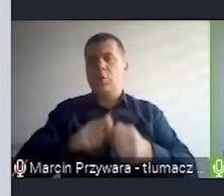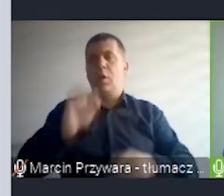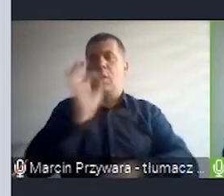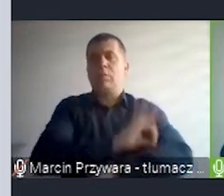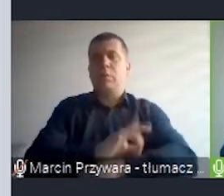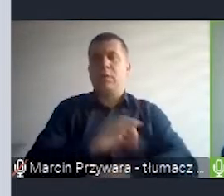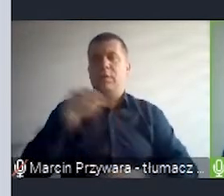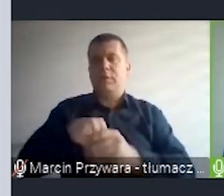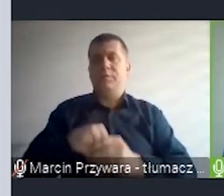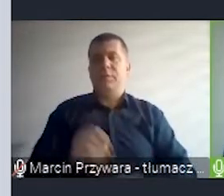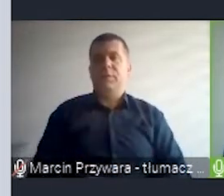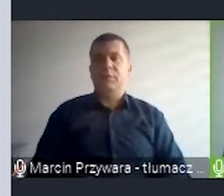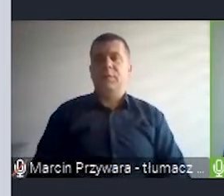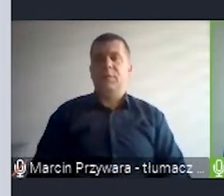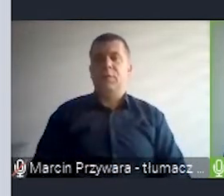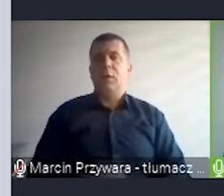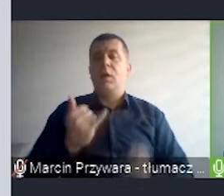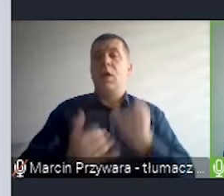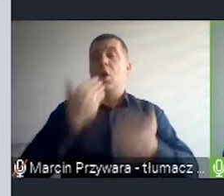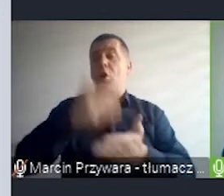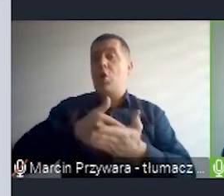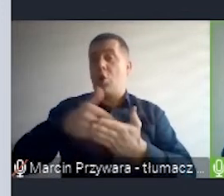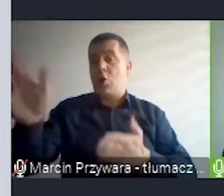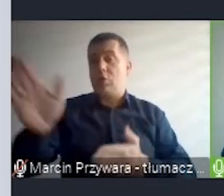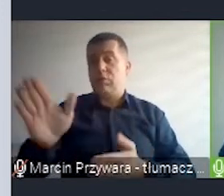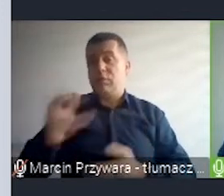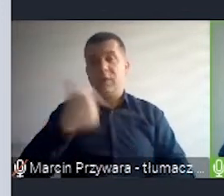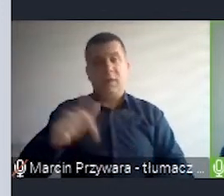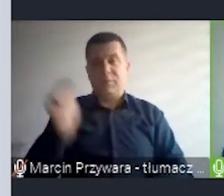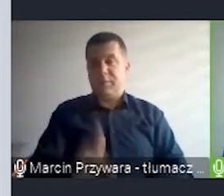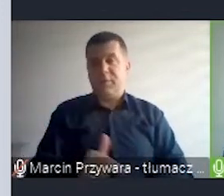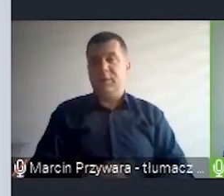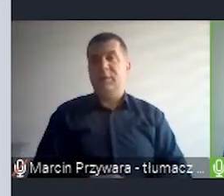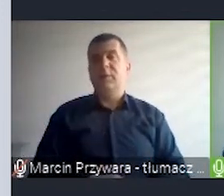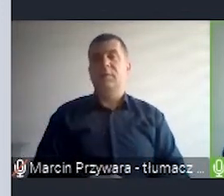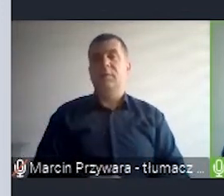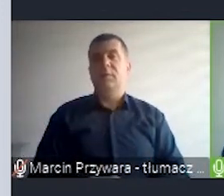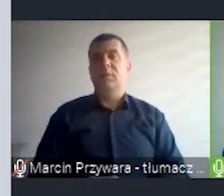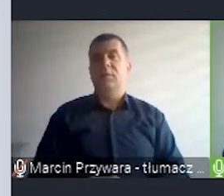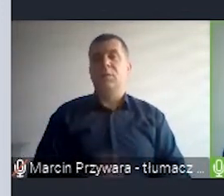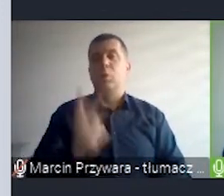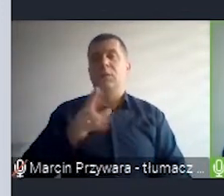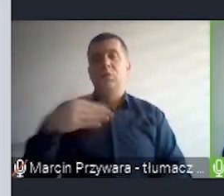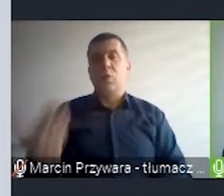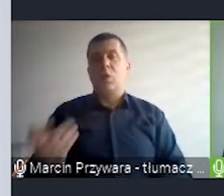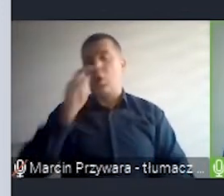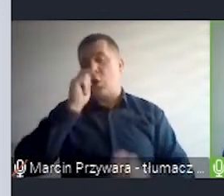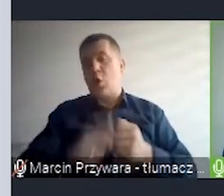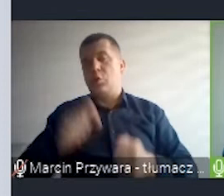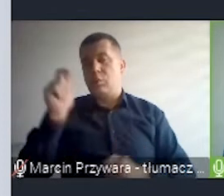występuje. Czyli odmówić poddania się kontroli nie powinien. Z drugiej strony kontroli